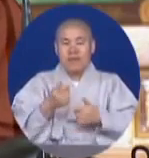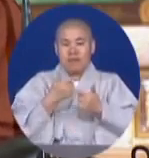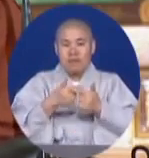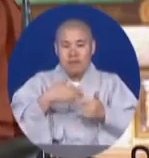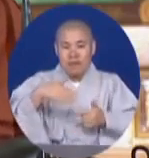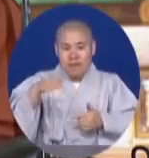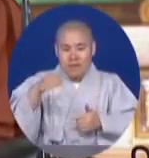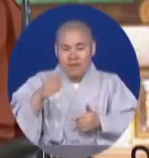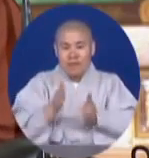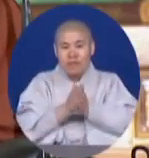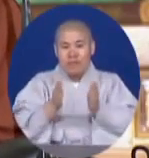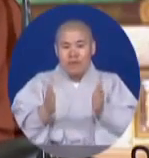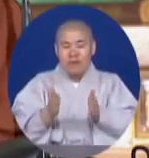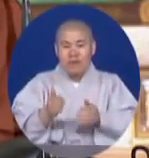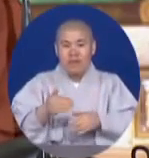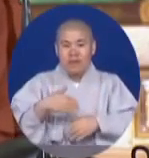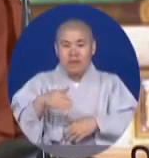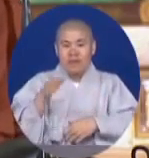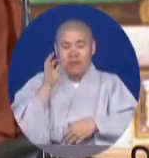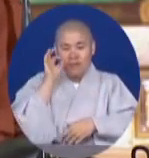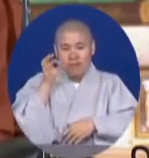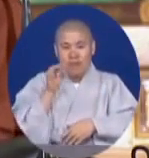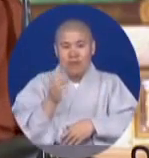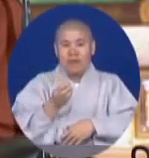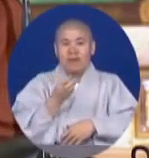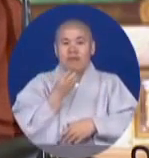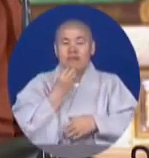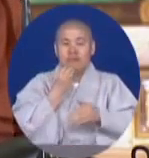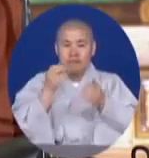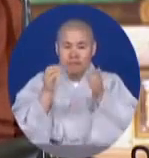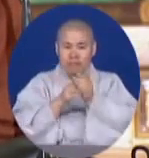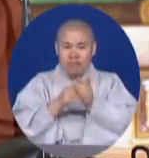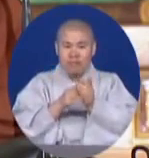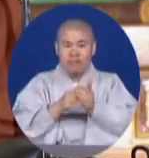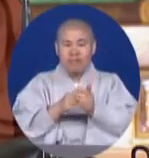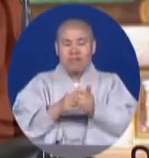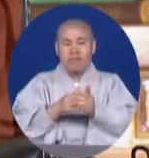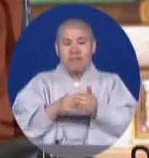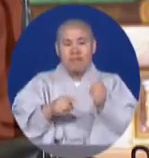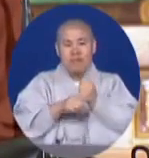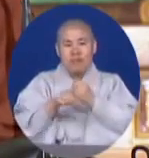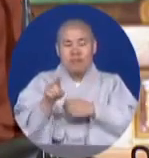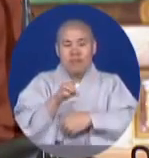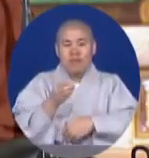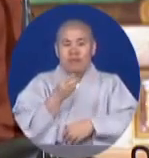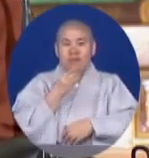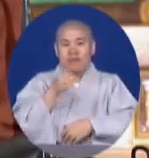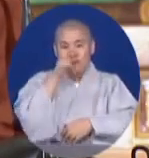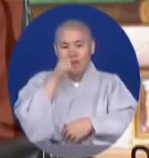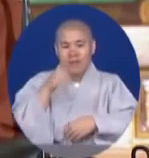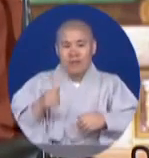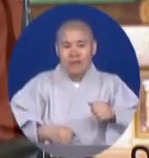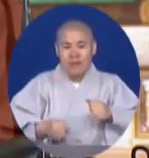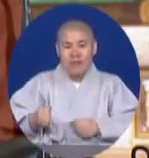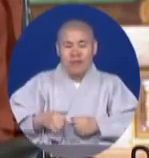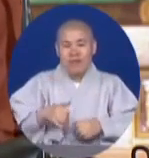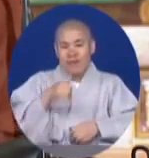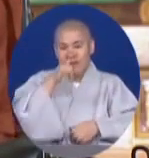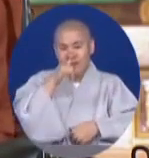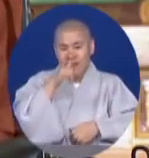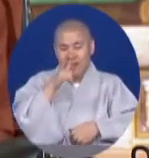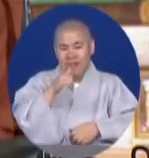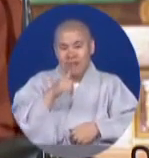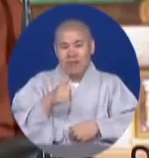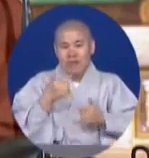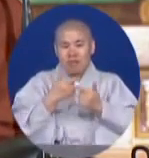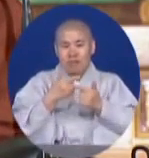서울이에요. 이게 뭔 말이냐? 여기에 대한 법문이 있습니다. 서울에 있는 개구리가 부산 구경 간다고